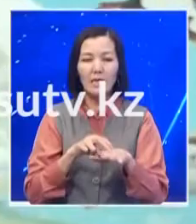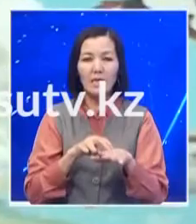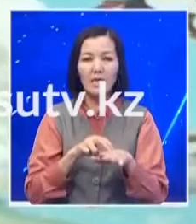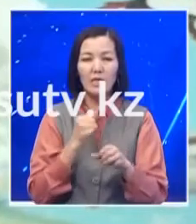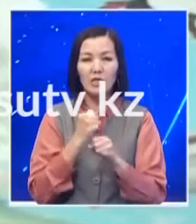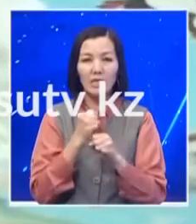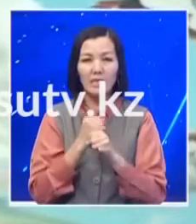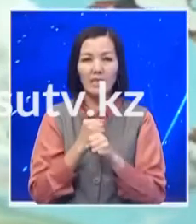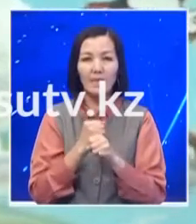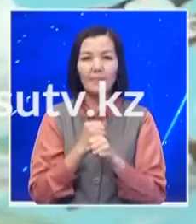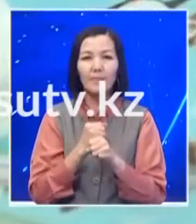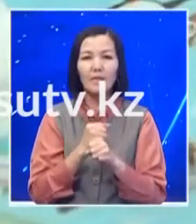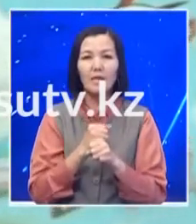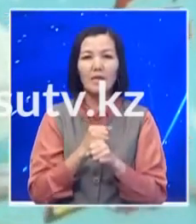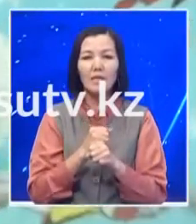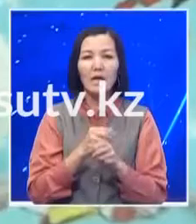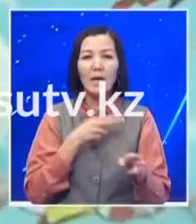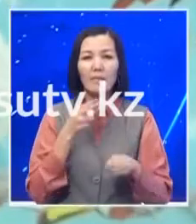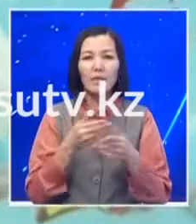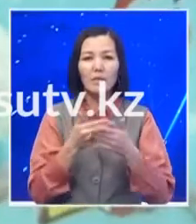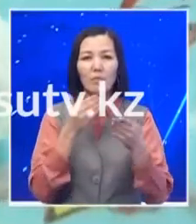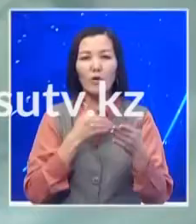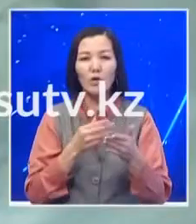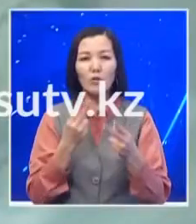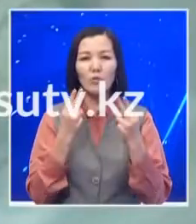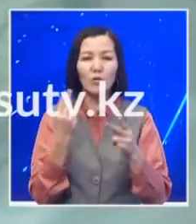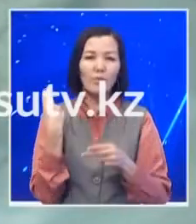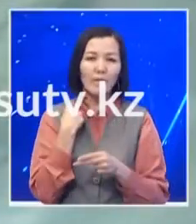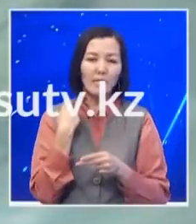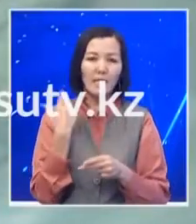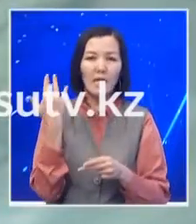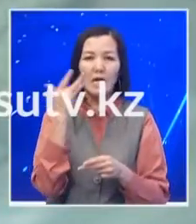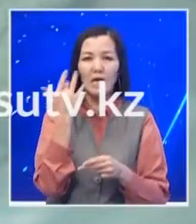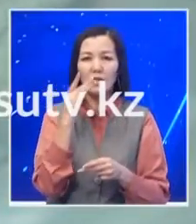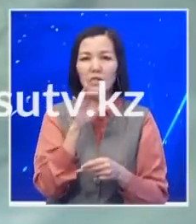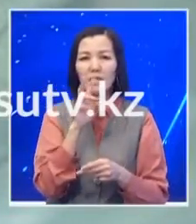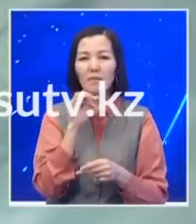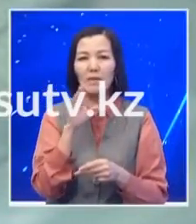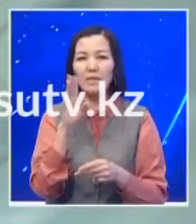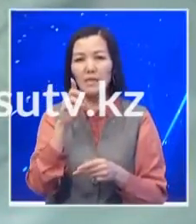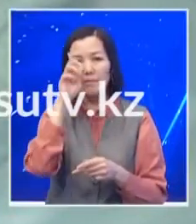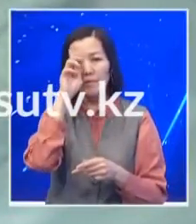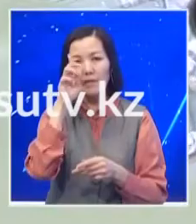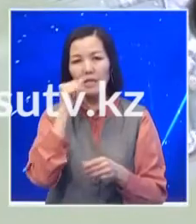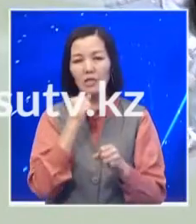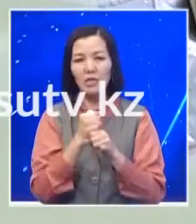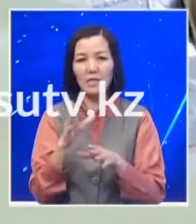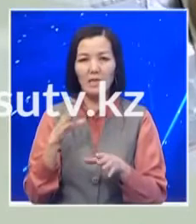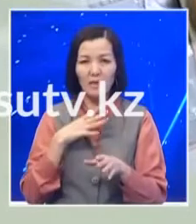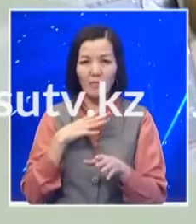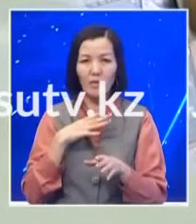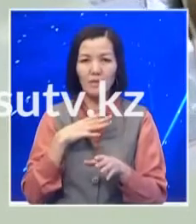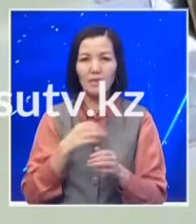шықты. Айта кету керек, аталмыш операция бұған дейін Ұлыбритания, ақш сербия және израиль мемлекеттерінде жасалып